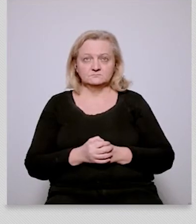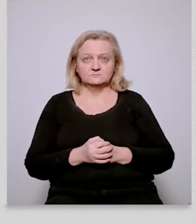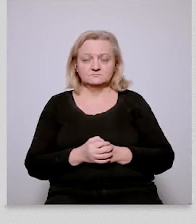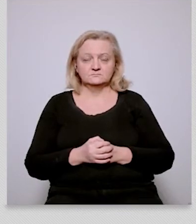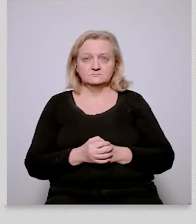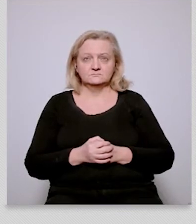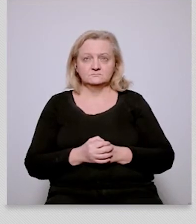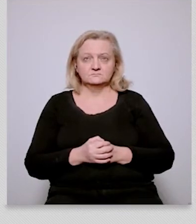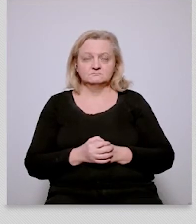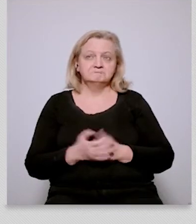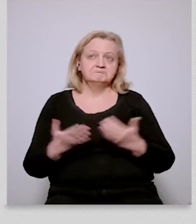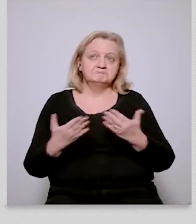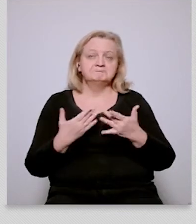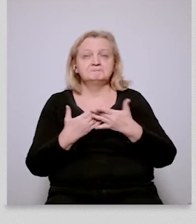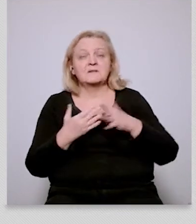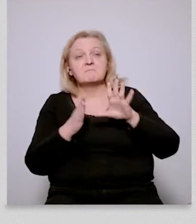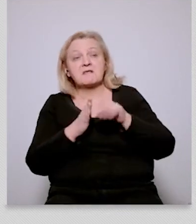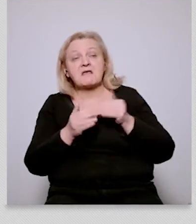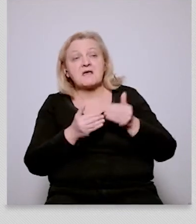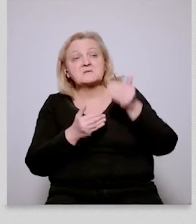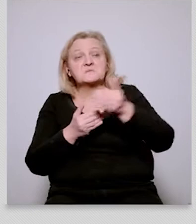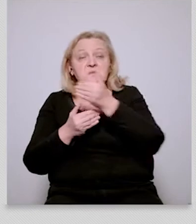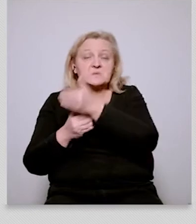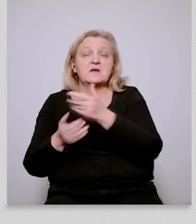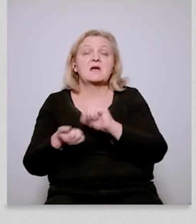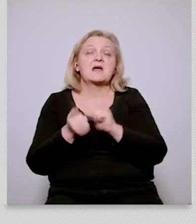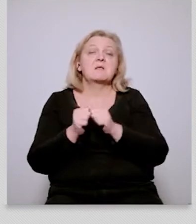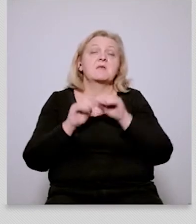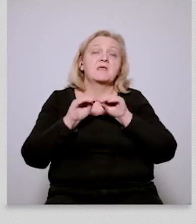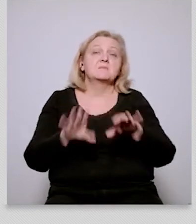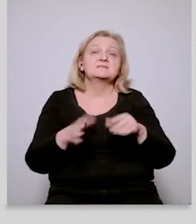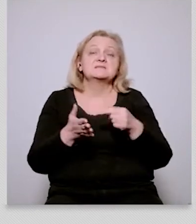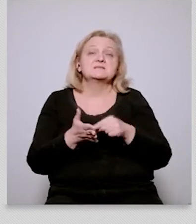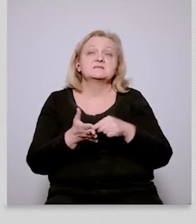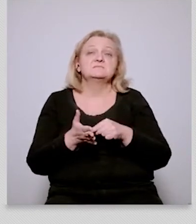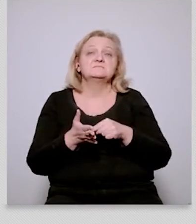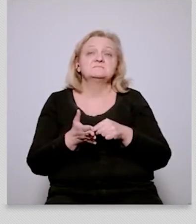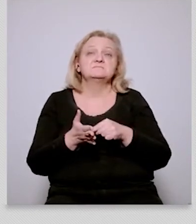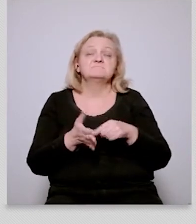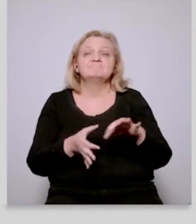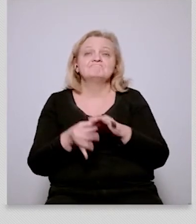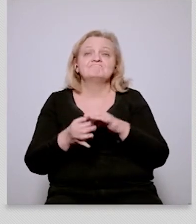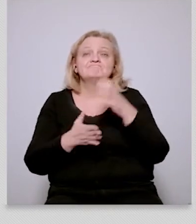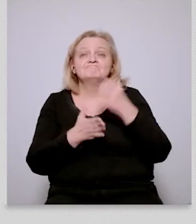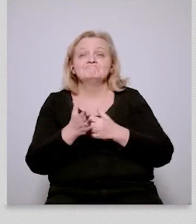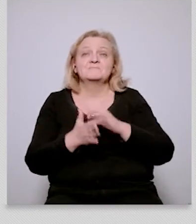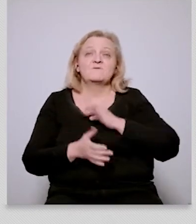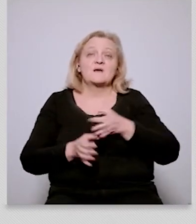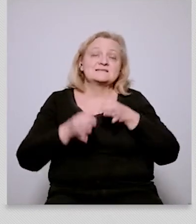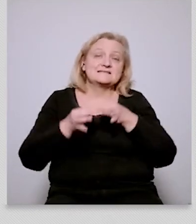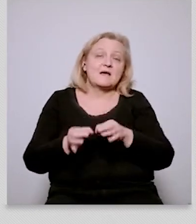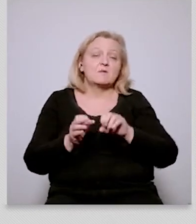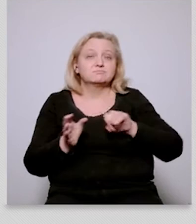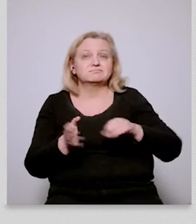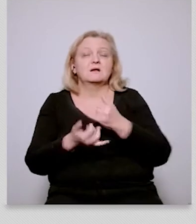emisjami gdzieś tam w pobliskim mieście czy też emisjami które się wiążą z korzystania z własnego samochodu czy na